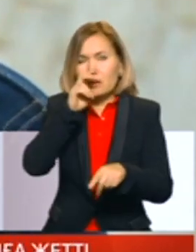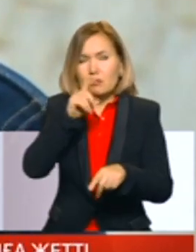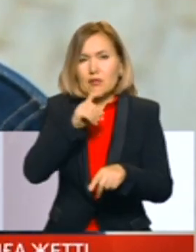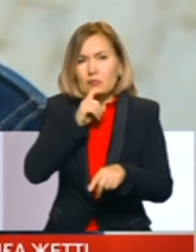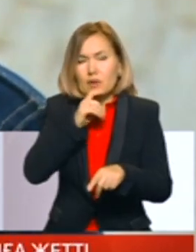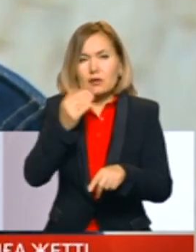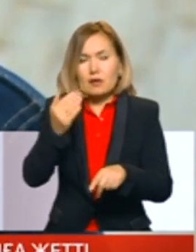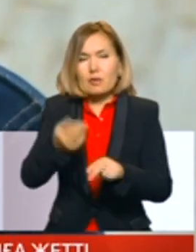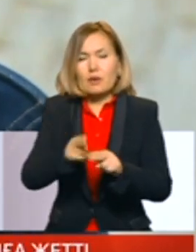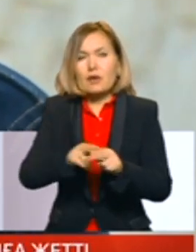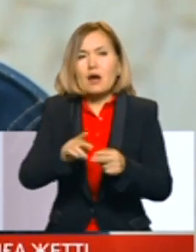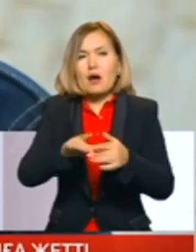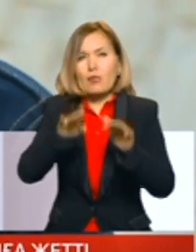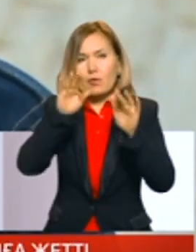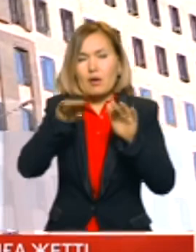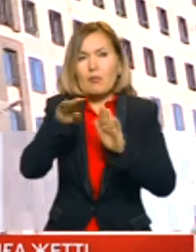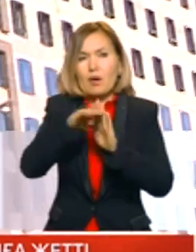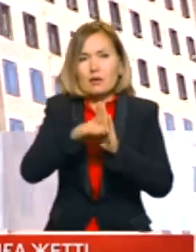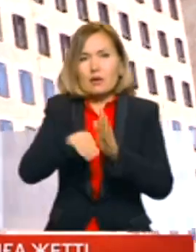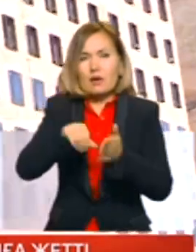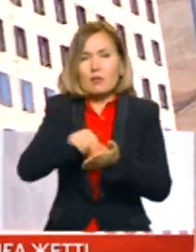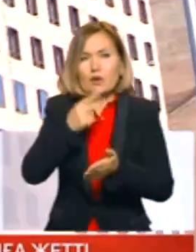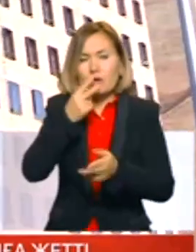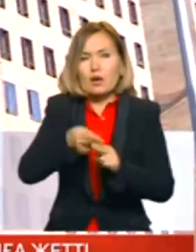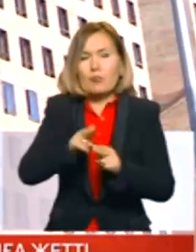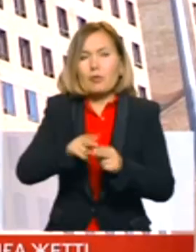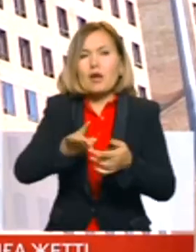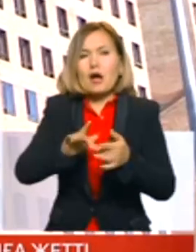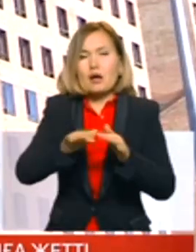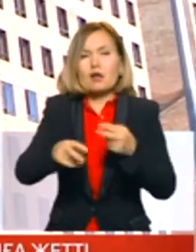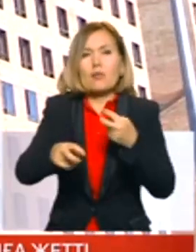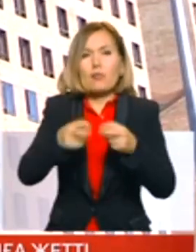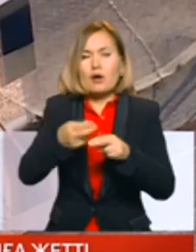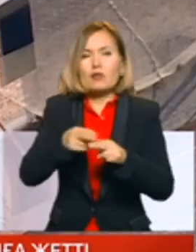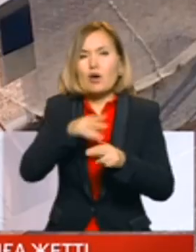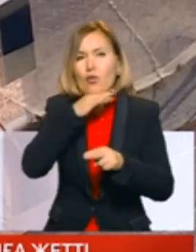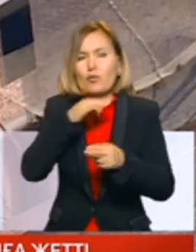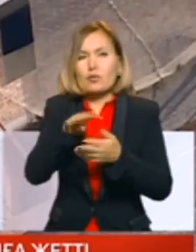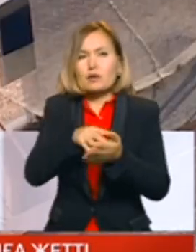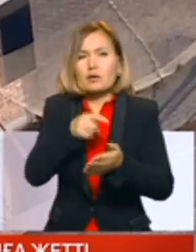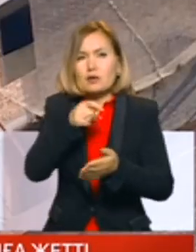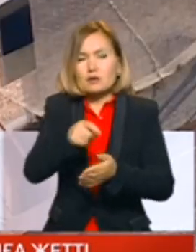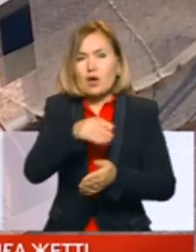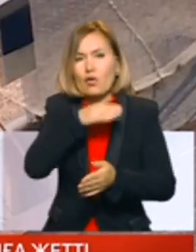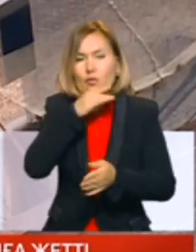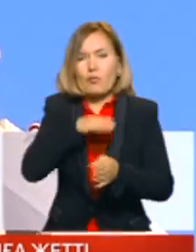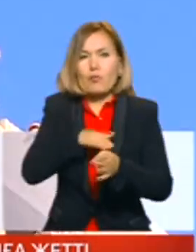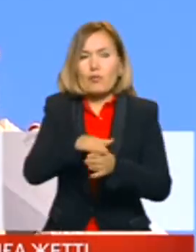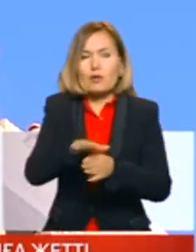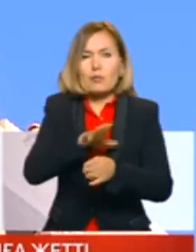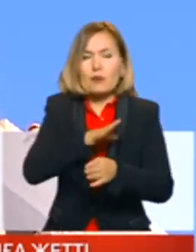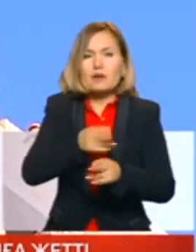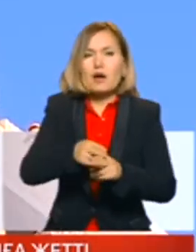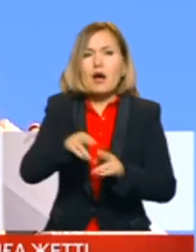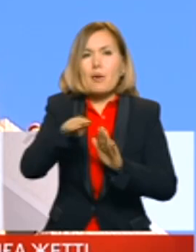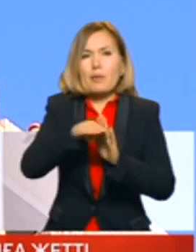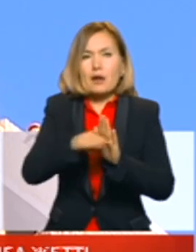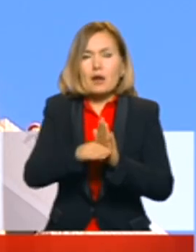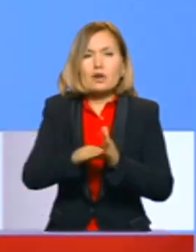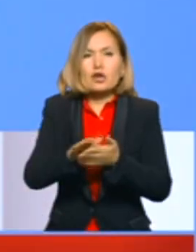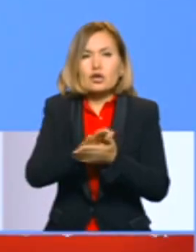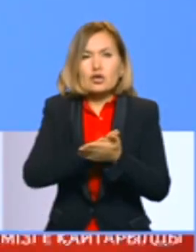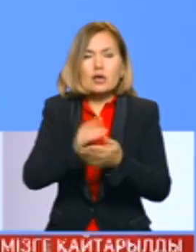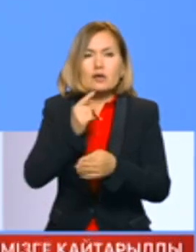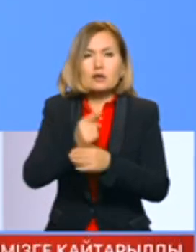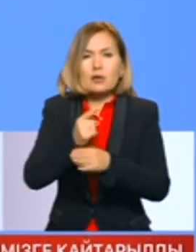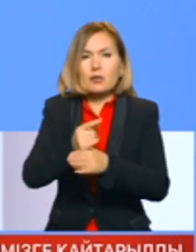таныстарымнан көрдім осы бағдарламаға қатысып жатқан. Сайттың істен шығуын мамандар сұраныстың көптігімен байланыстырады. Алайда бағдарламада ешқандай шектеу